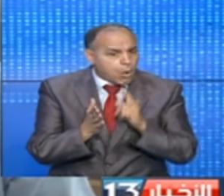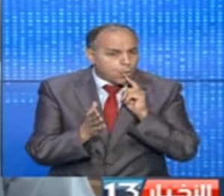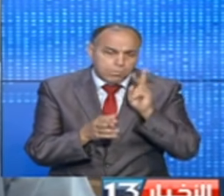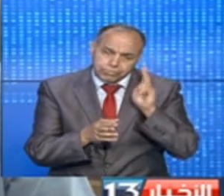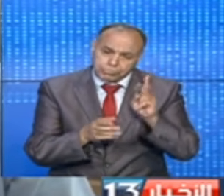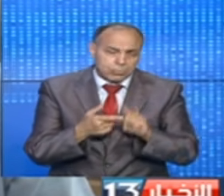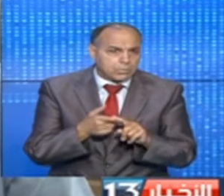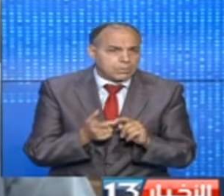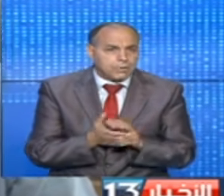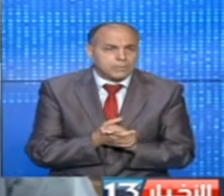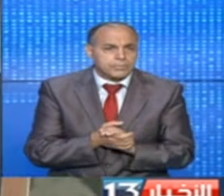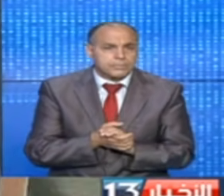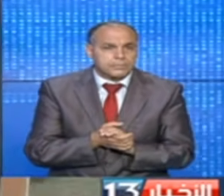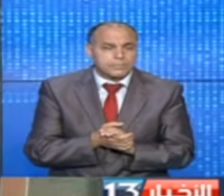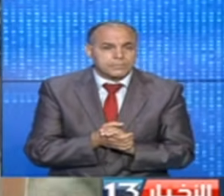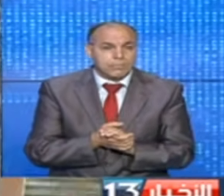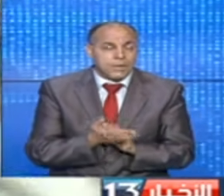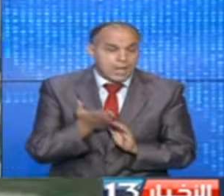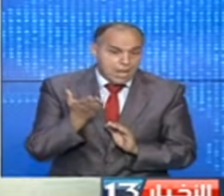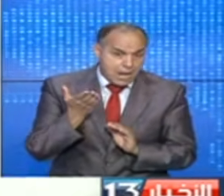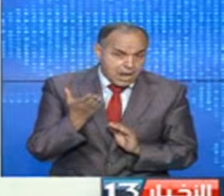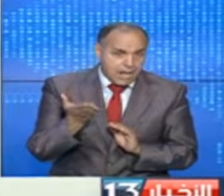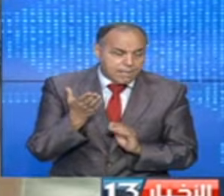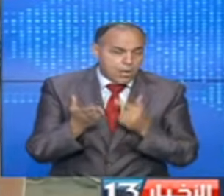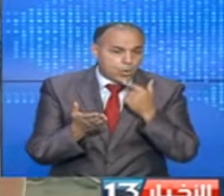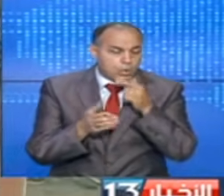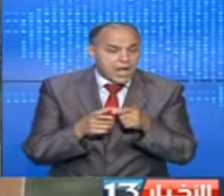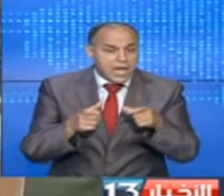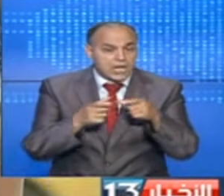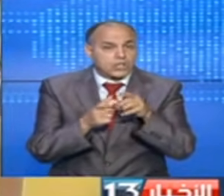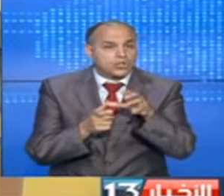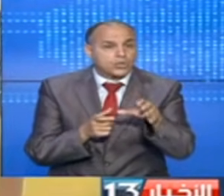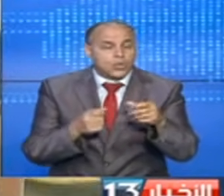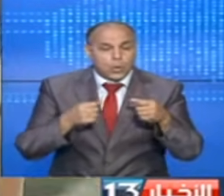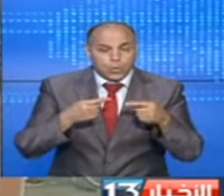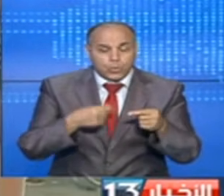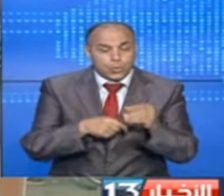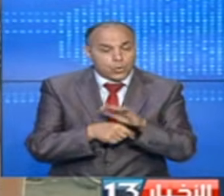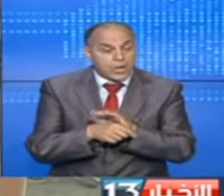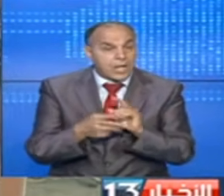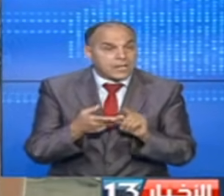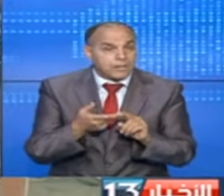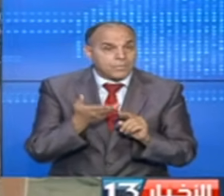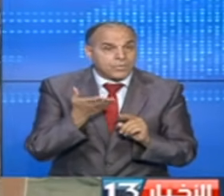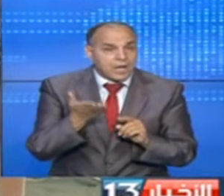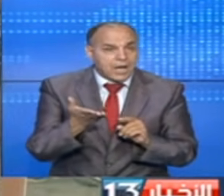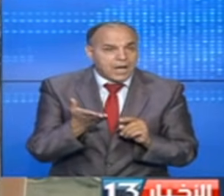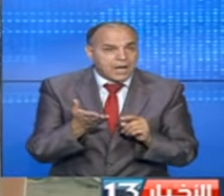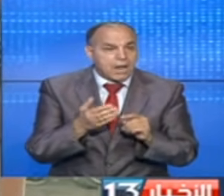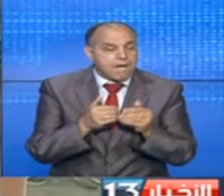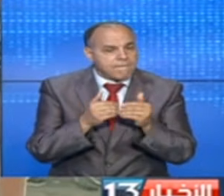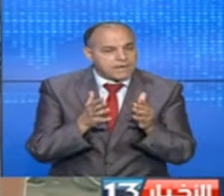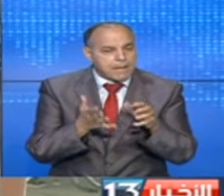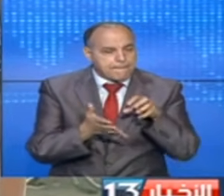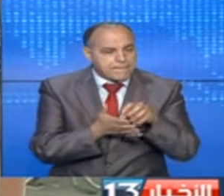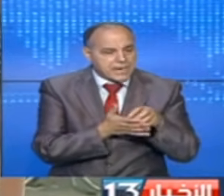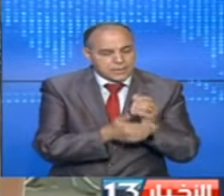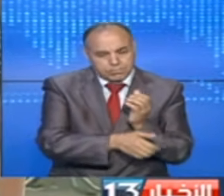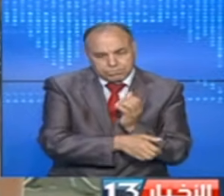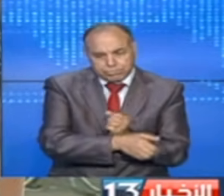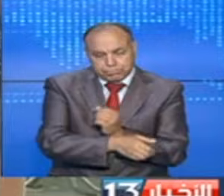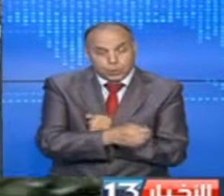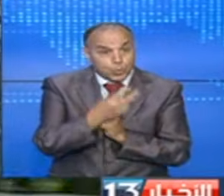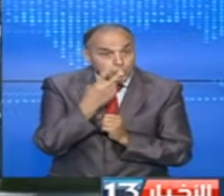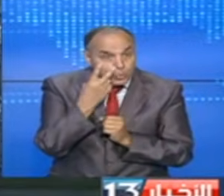هذا الموضوع. هذا ويذكر ان اللجنه الجهويه لمجابهه فيروس كورونا قررت فتح مركزي تلقيح